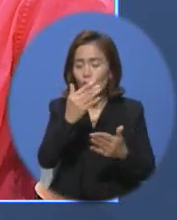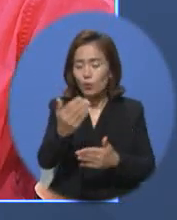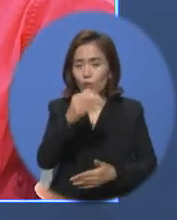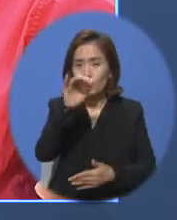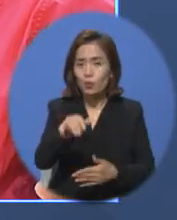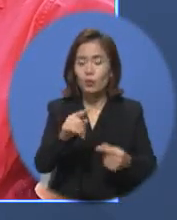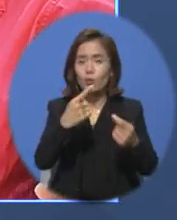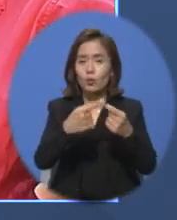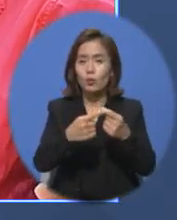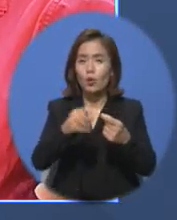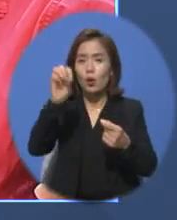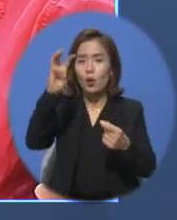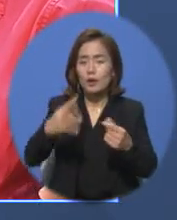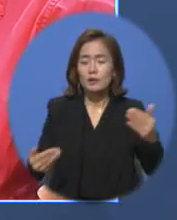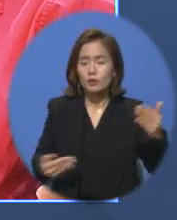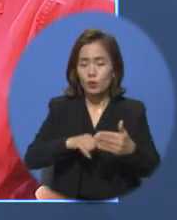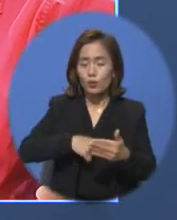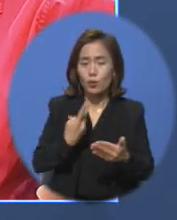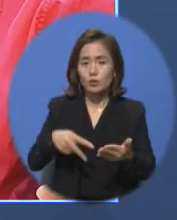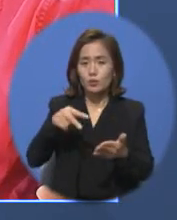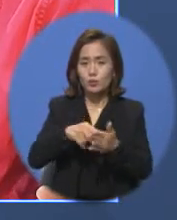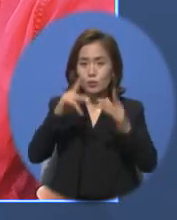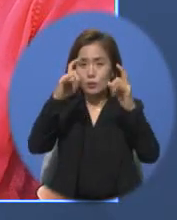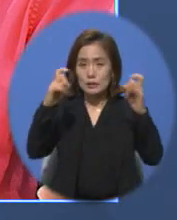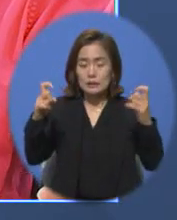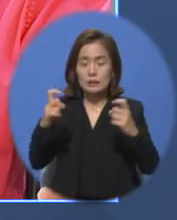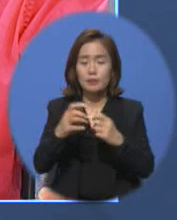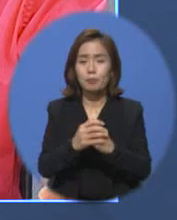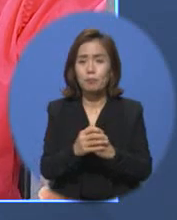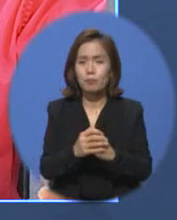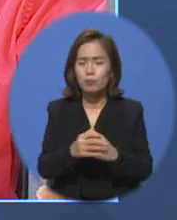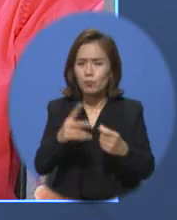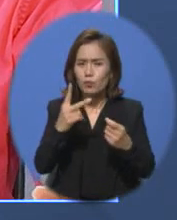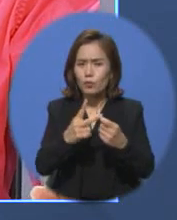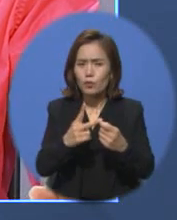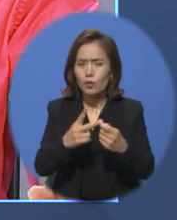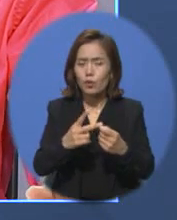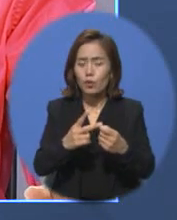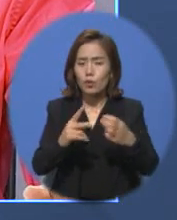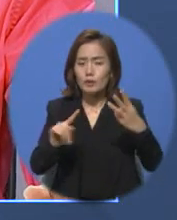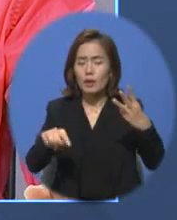가있습니다.먼저 광주학생독립 운동기념비입니다.둘째,